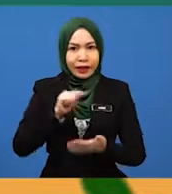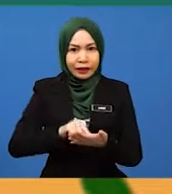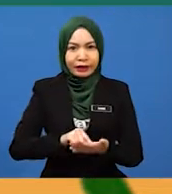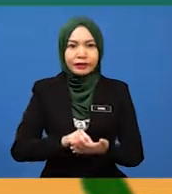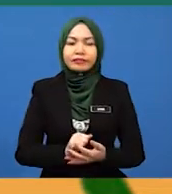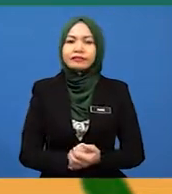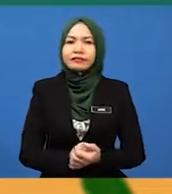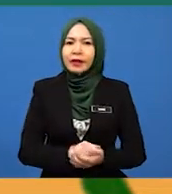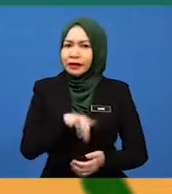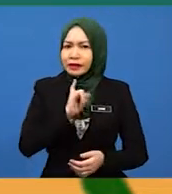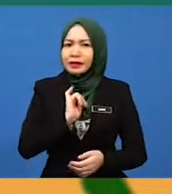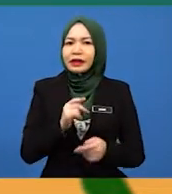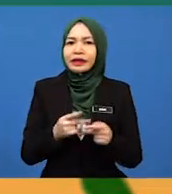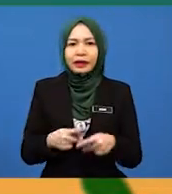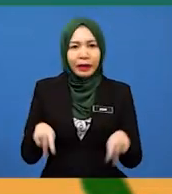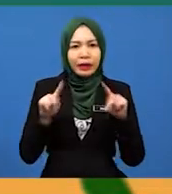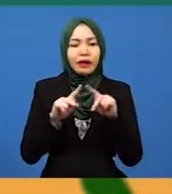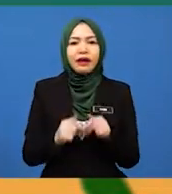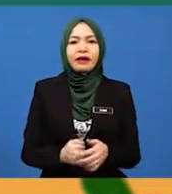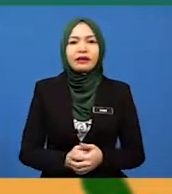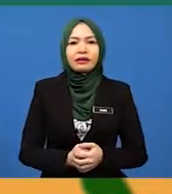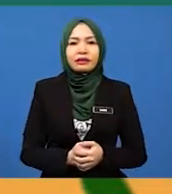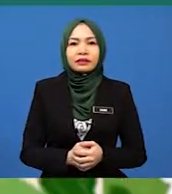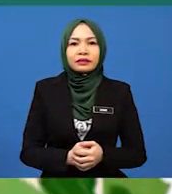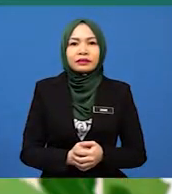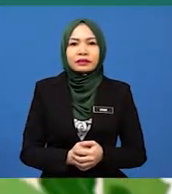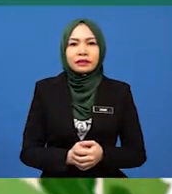Cikgu pun pernah merasainya.